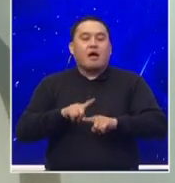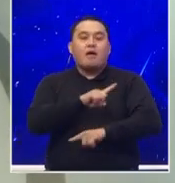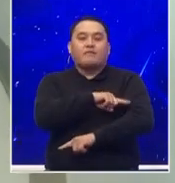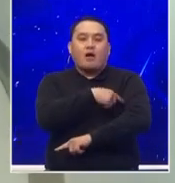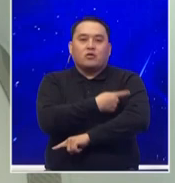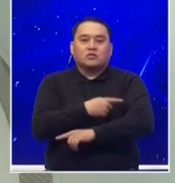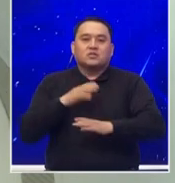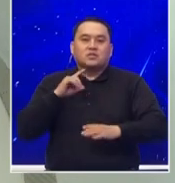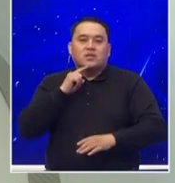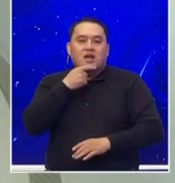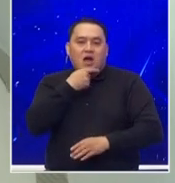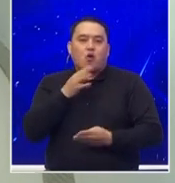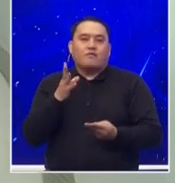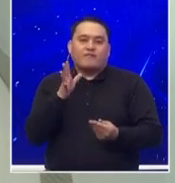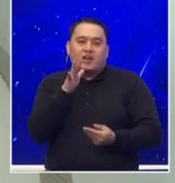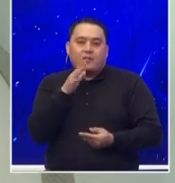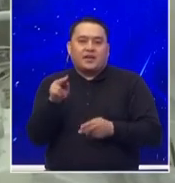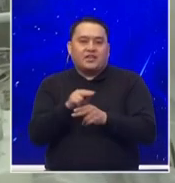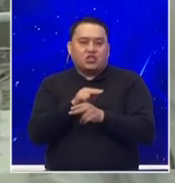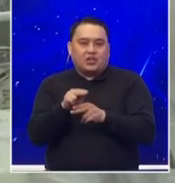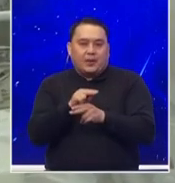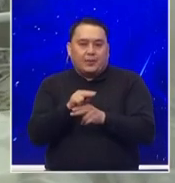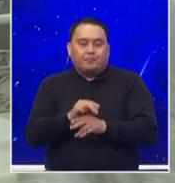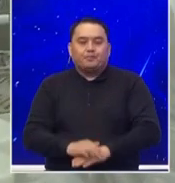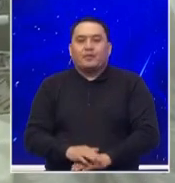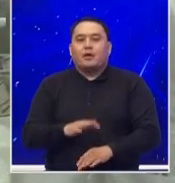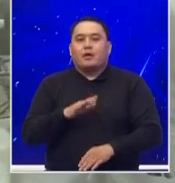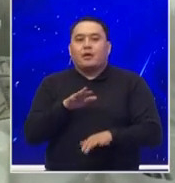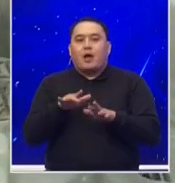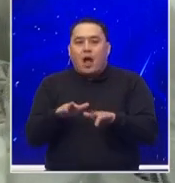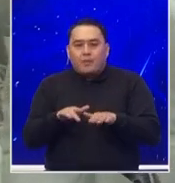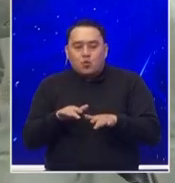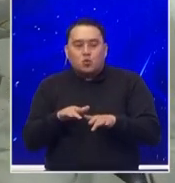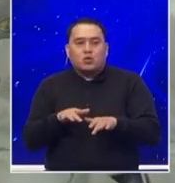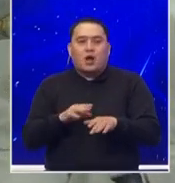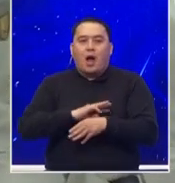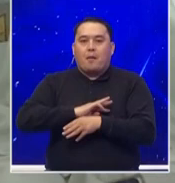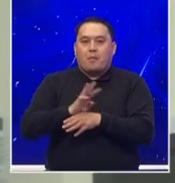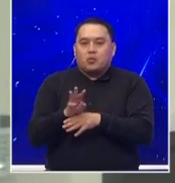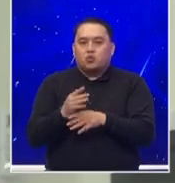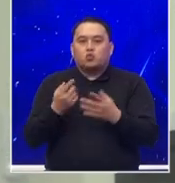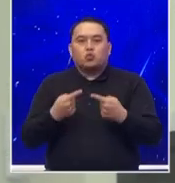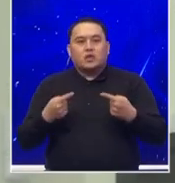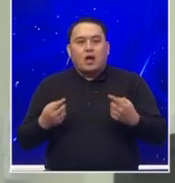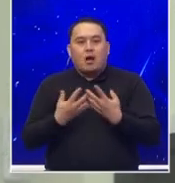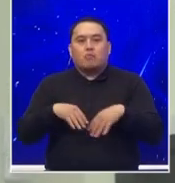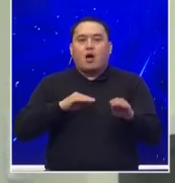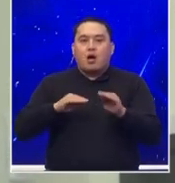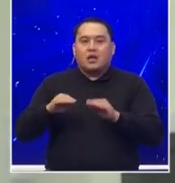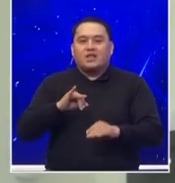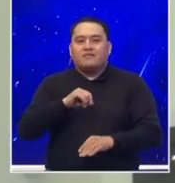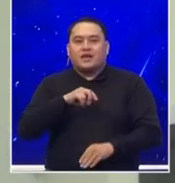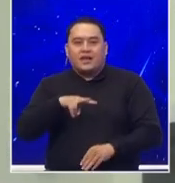значительно сэкономит драгоценное время для их лечения. Помимо компьютерного томографа, кабинет оснащен и другим оборудованием. Это аппарат